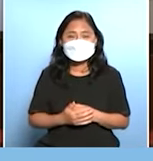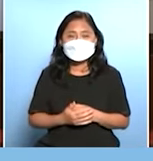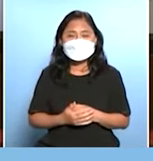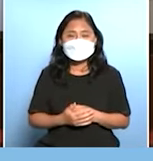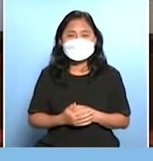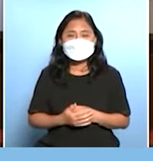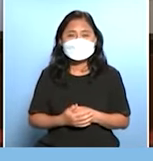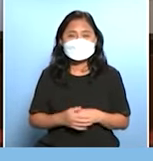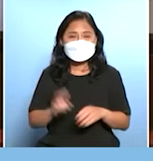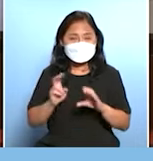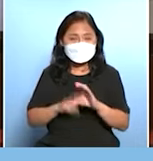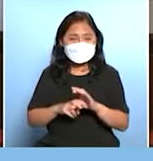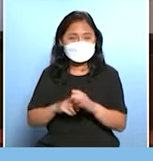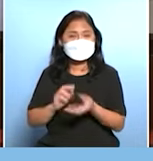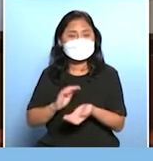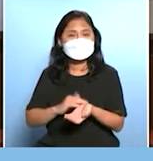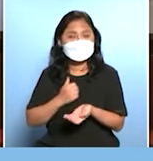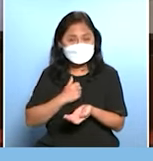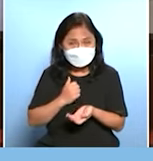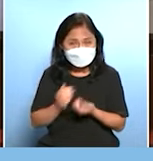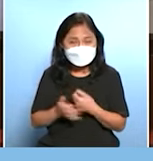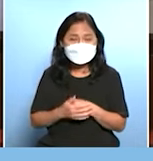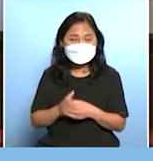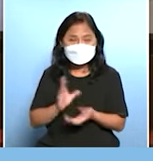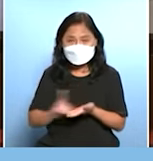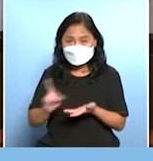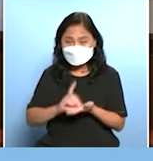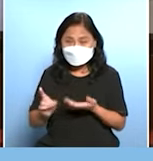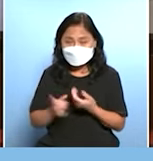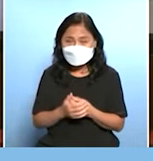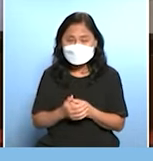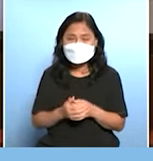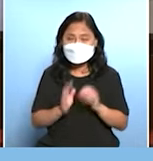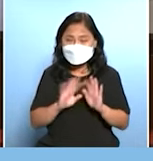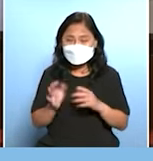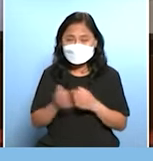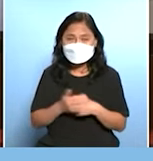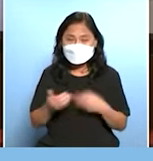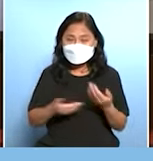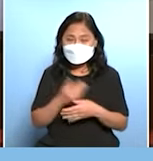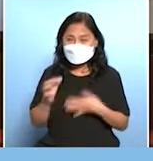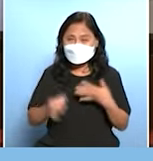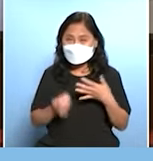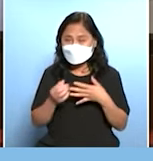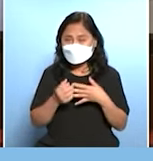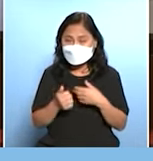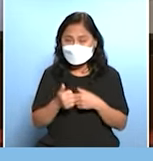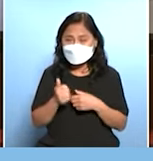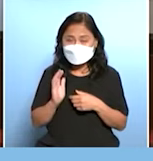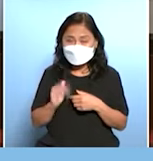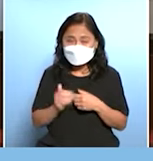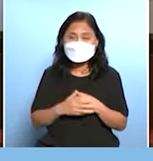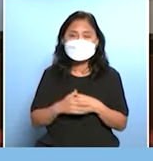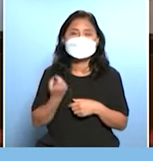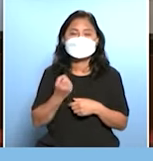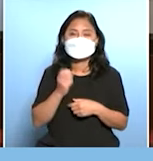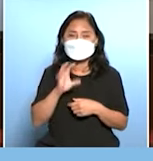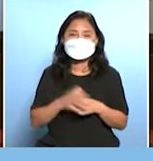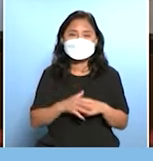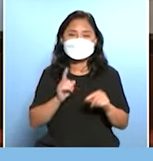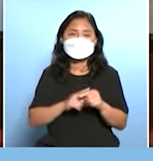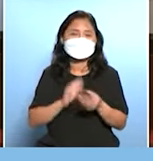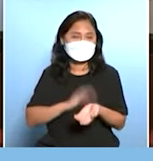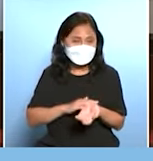是不是只是西醫專業服務就可以有這種交流進步呢？近年我們經常都提到要善用中醫人